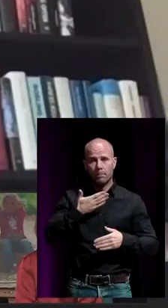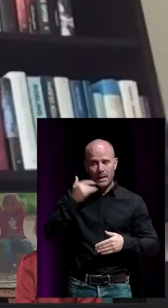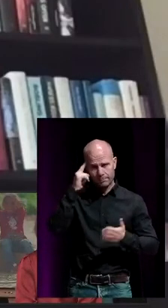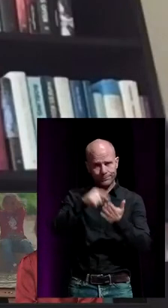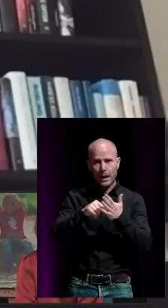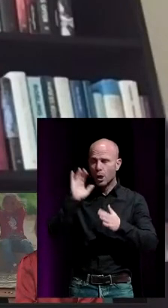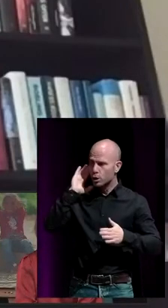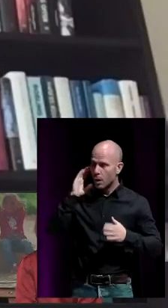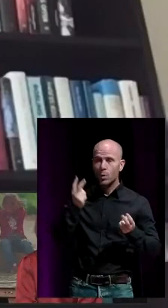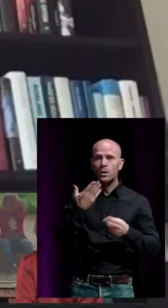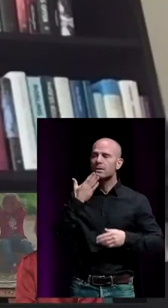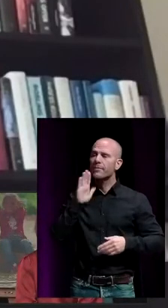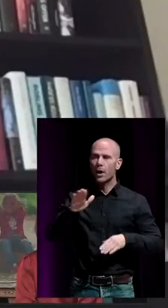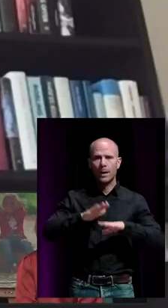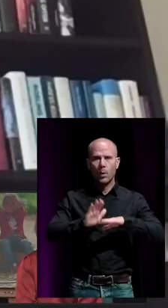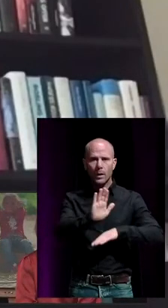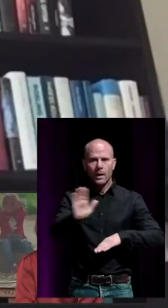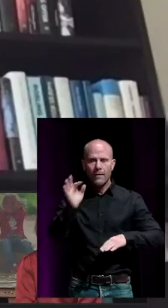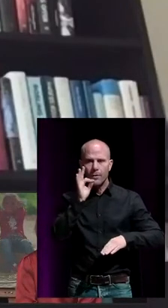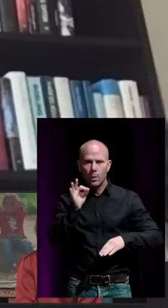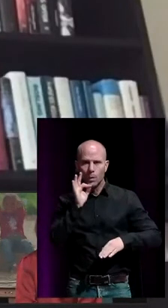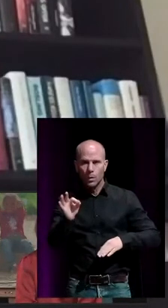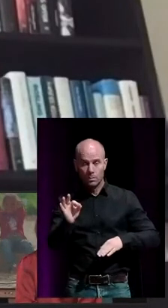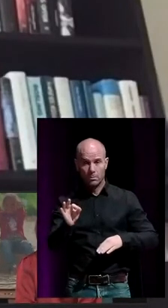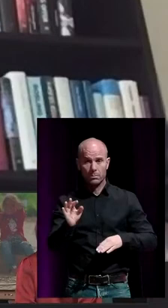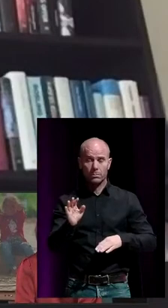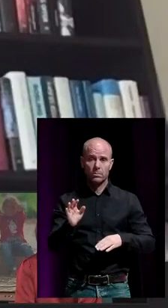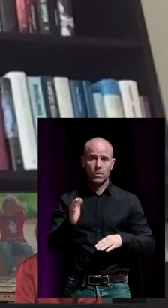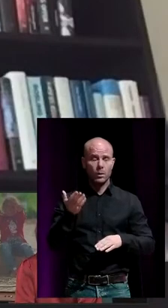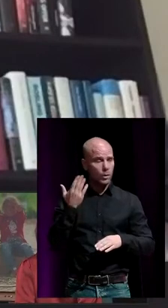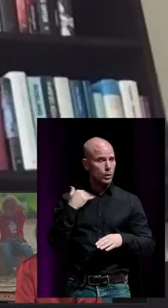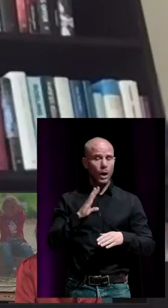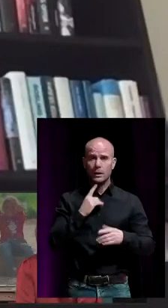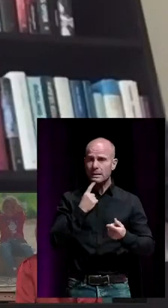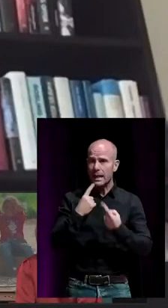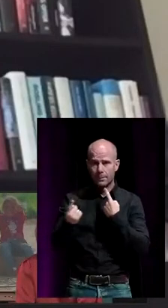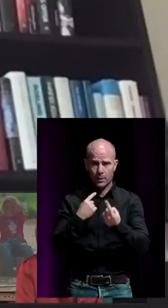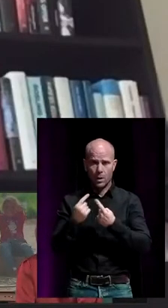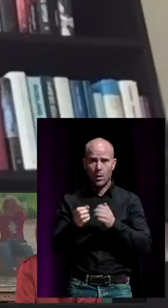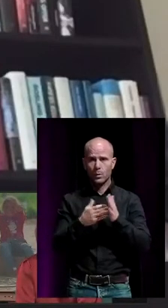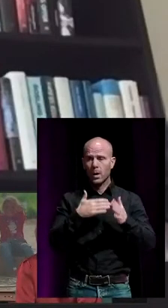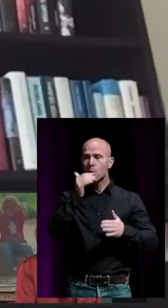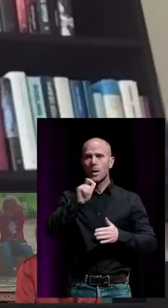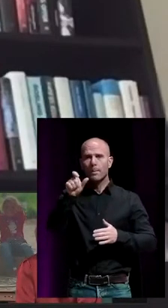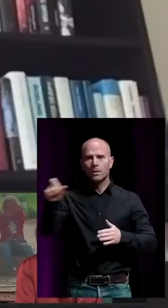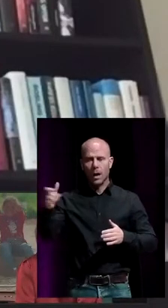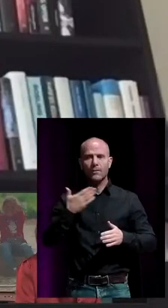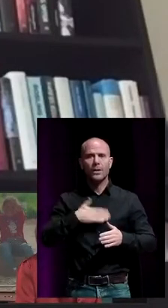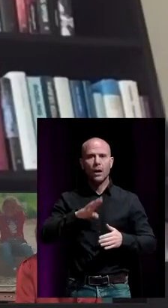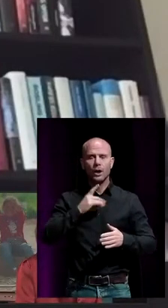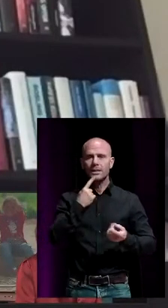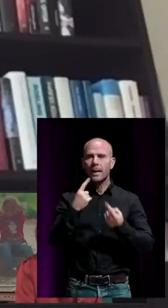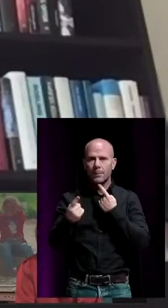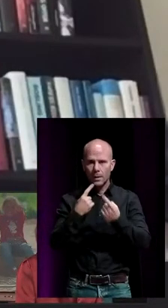också svara på dina frågor och kunna komma med i ett samtal. Därför att jag tror att unga människor också vill ha ett samtal